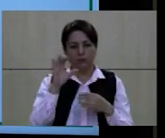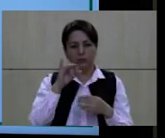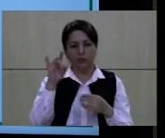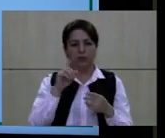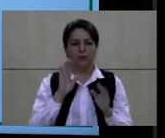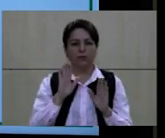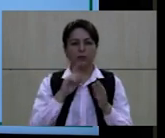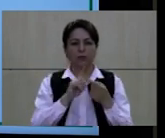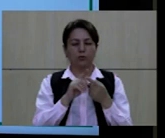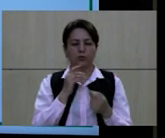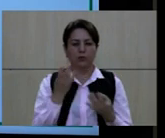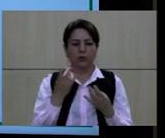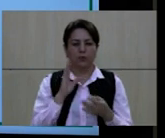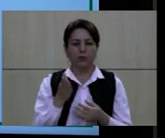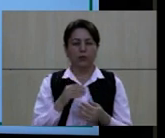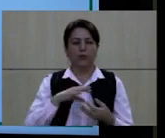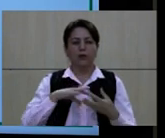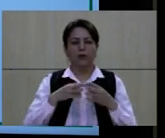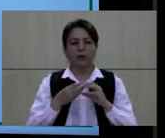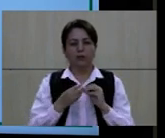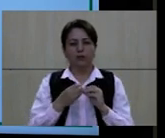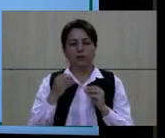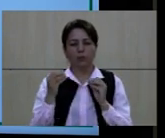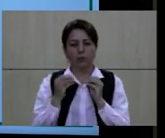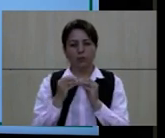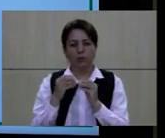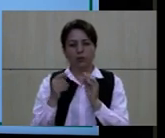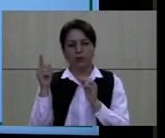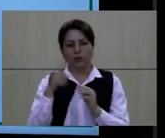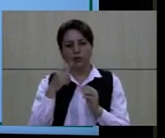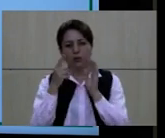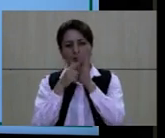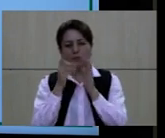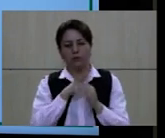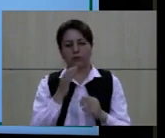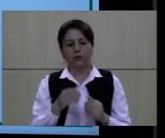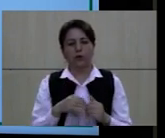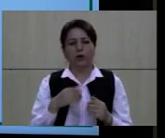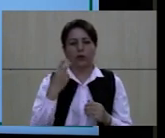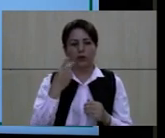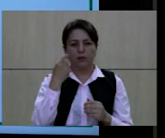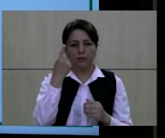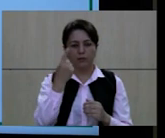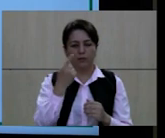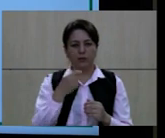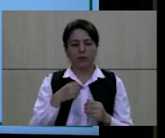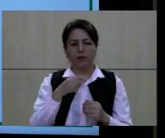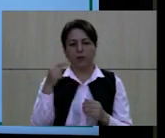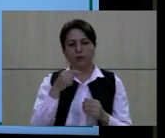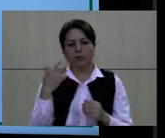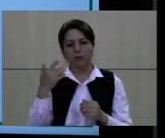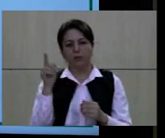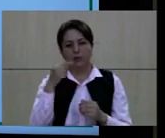qo'shib qo'yamiz. Demak, natija 10 dan 7 ga teng bo'ldi. 2 dan 1 ayru 5 dan